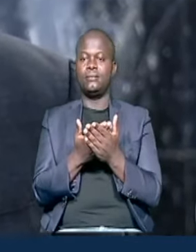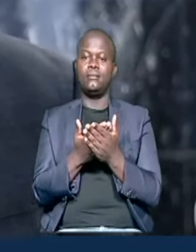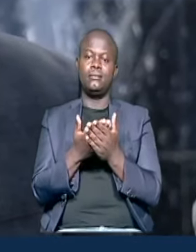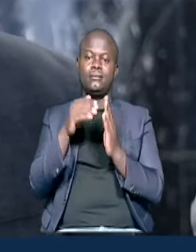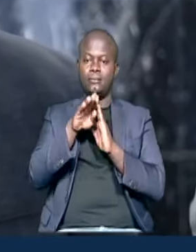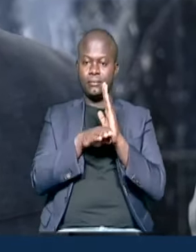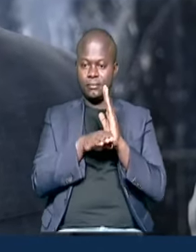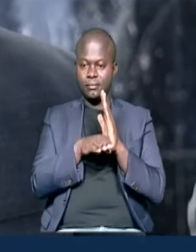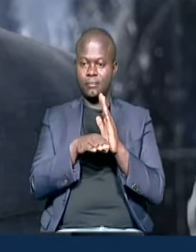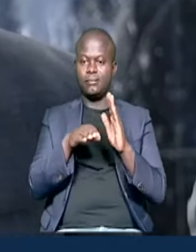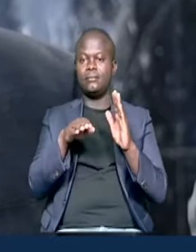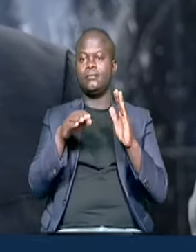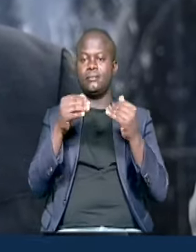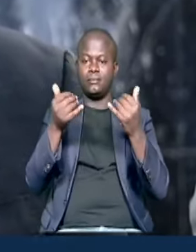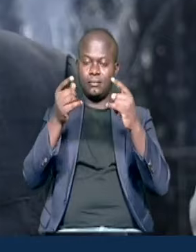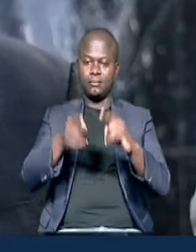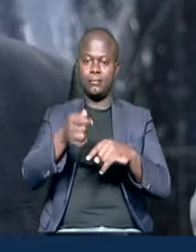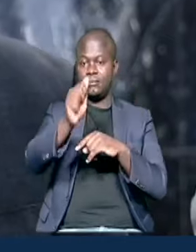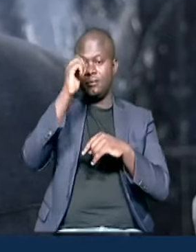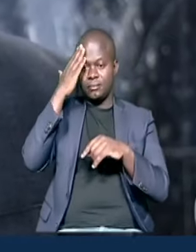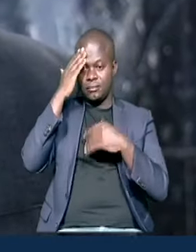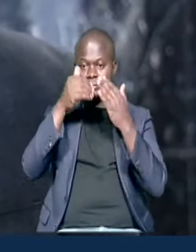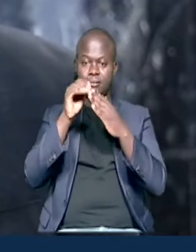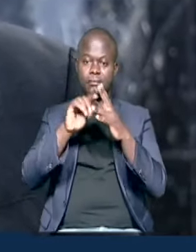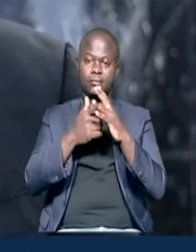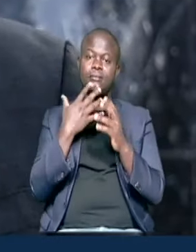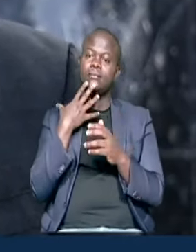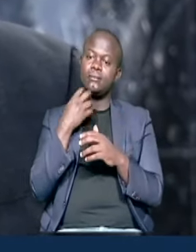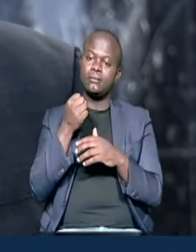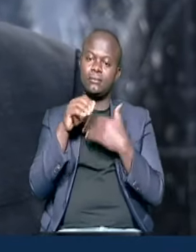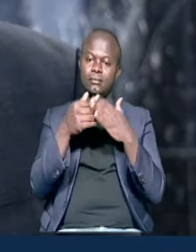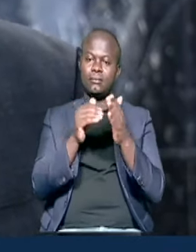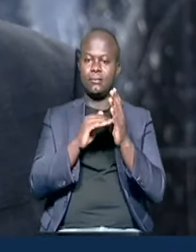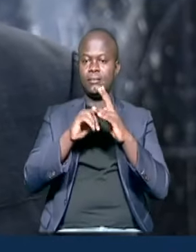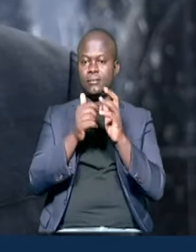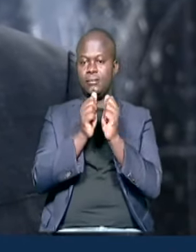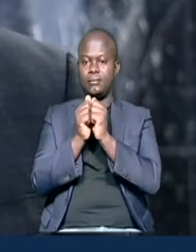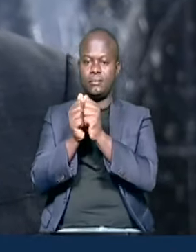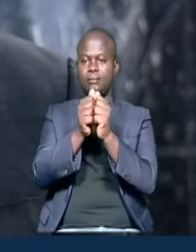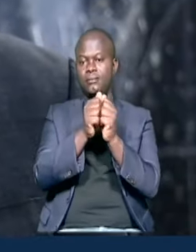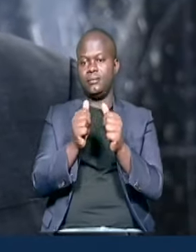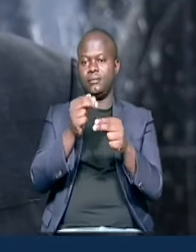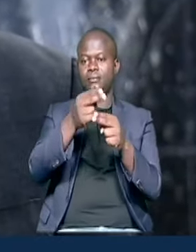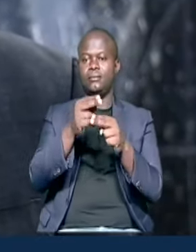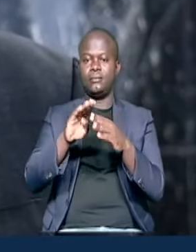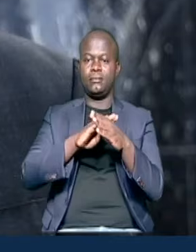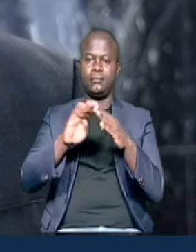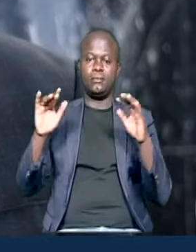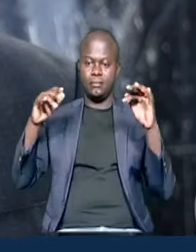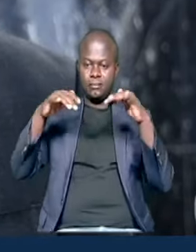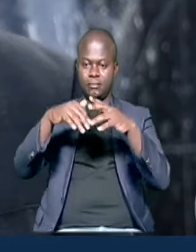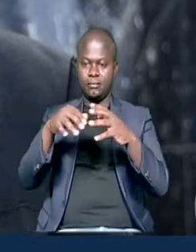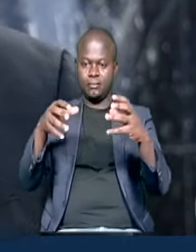program njyango yarasohotse murayizi igatangira kwa gatanu dutangira na icyo twise business forum